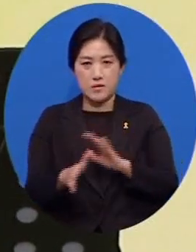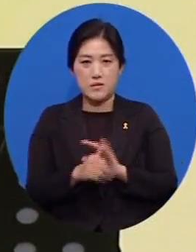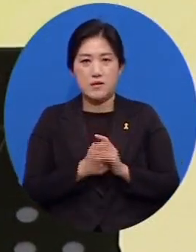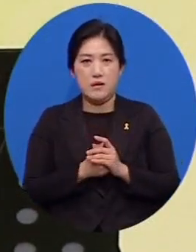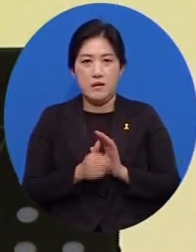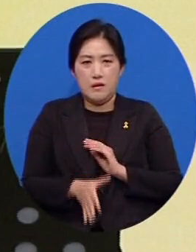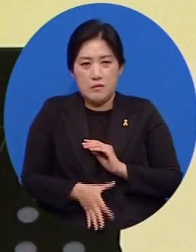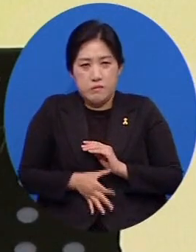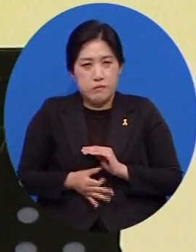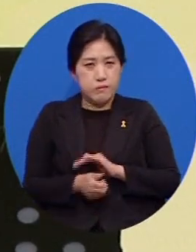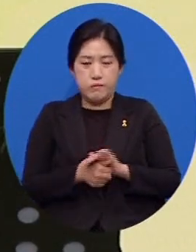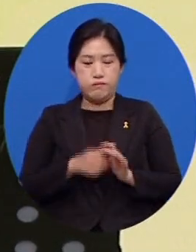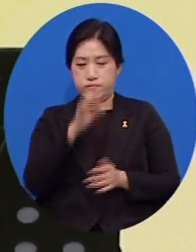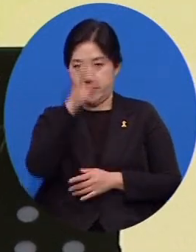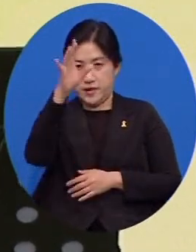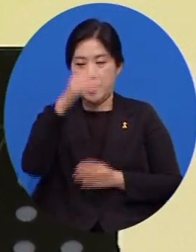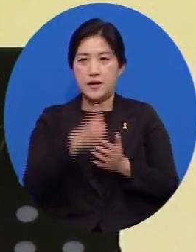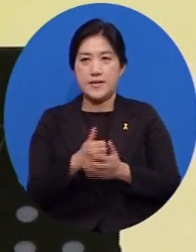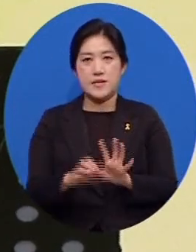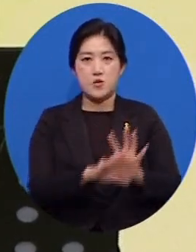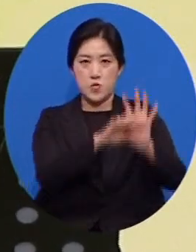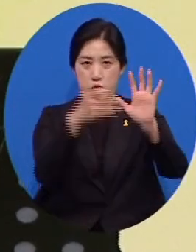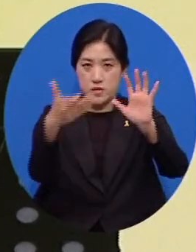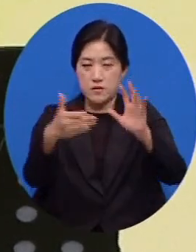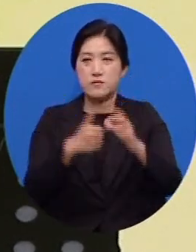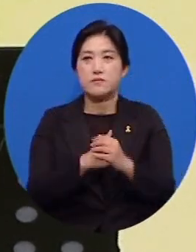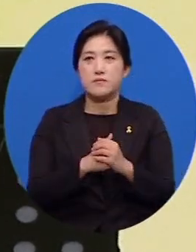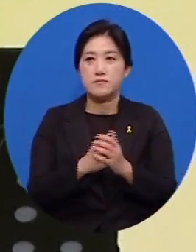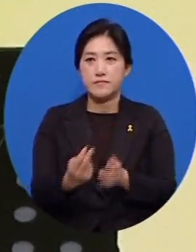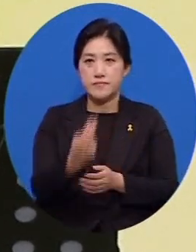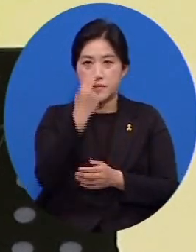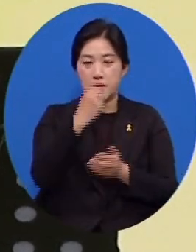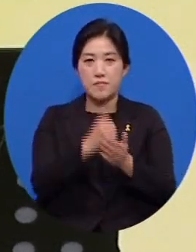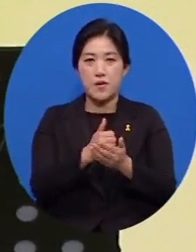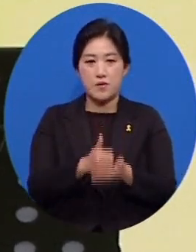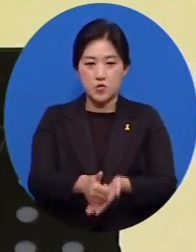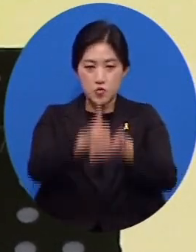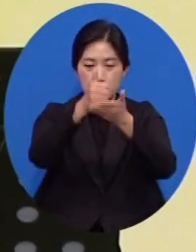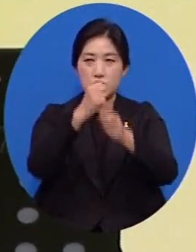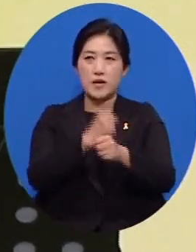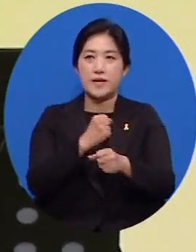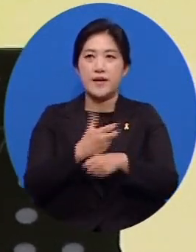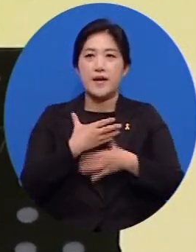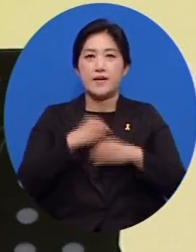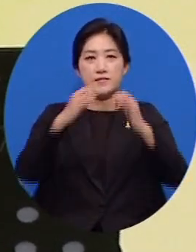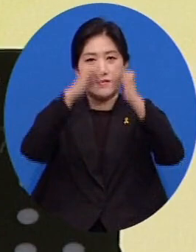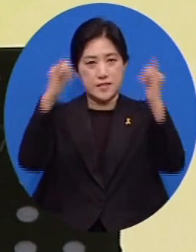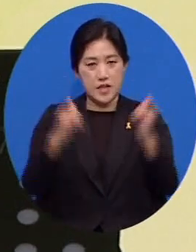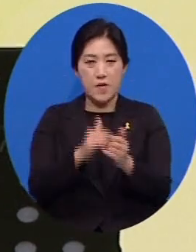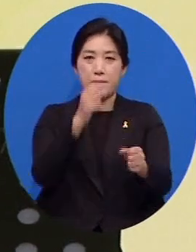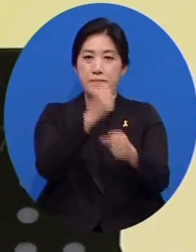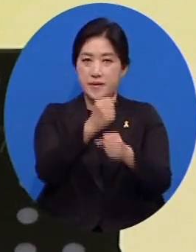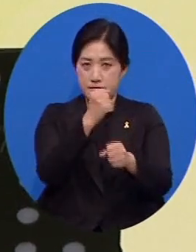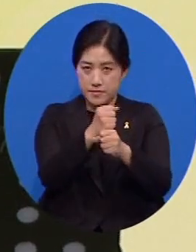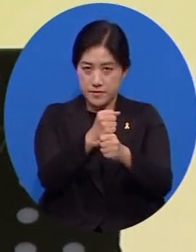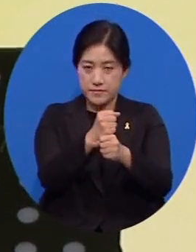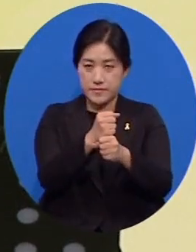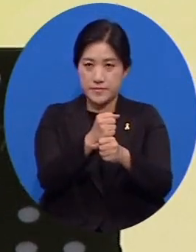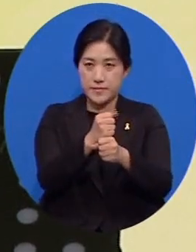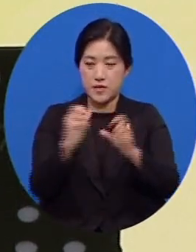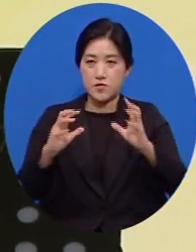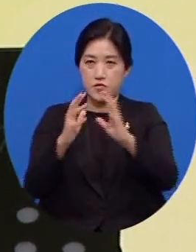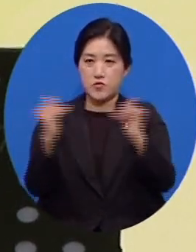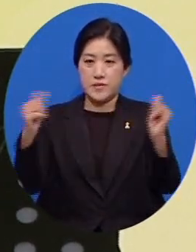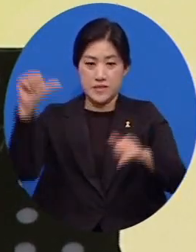수는 없습니다. 코로나19는 생명이 존중받는 안전한 사회 만들기,